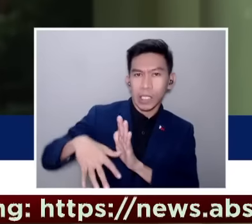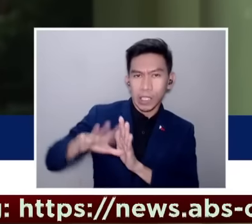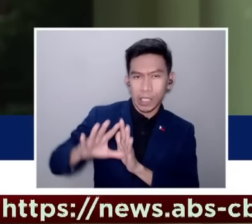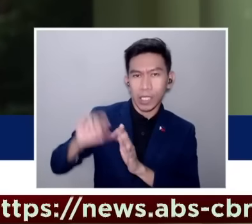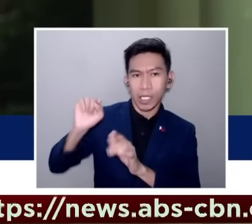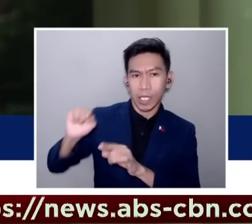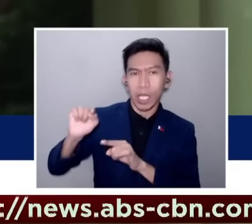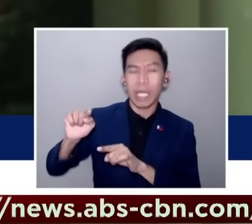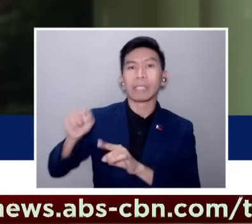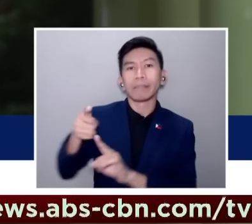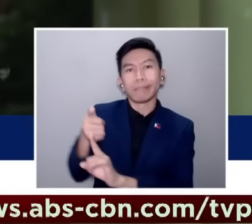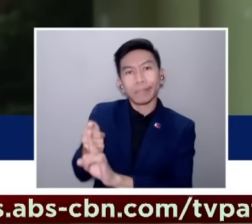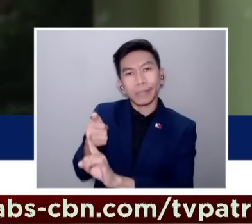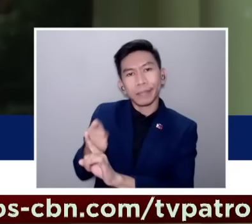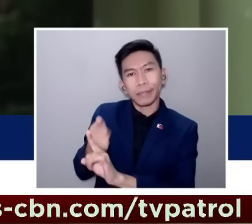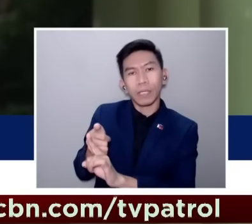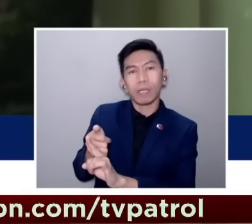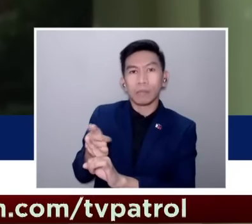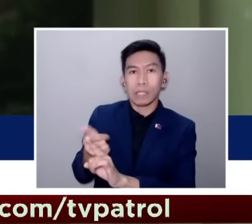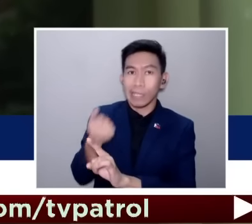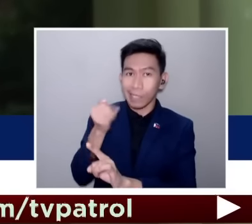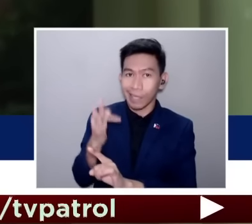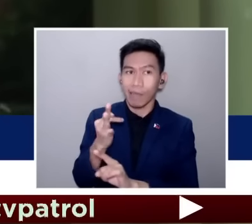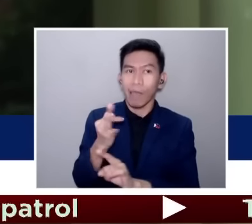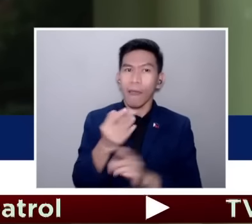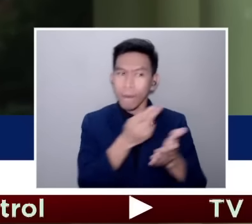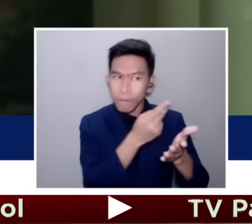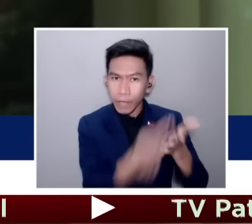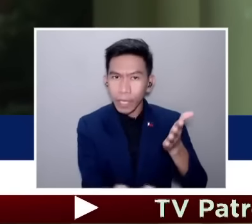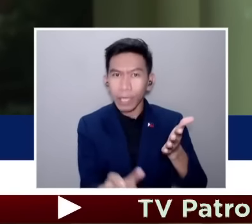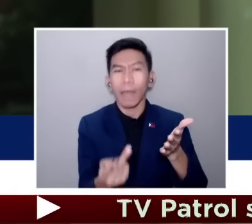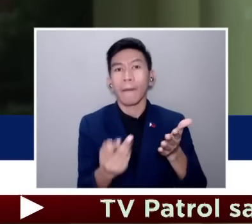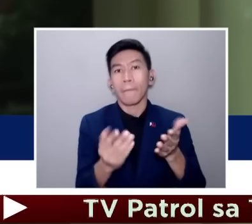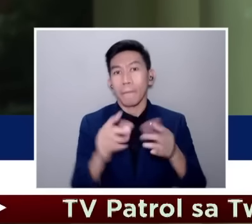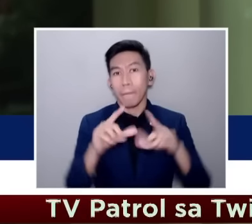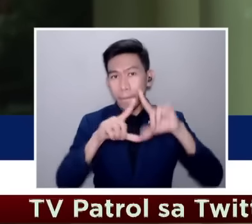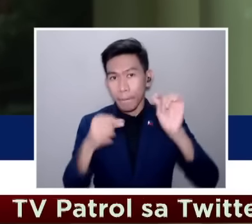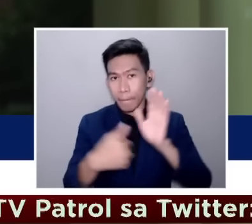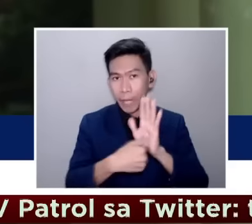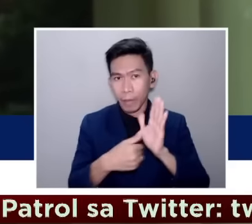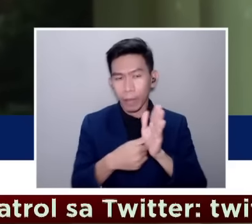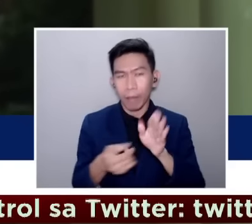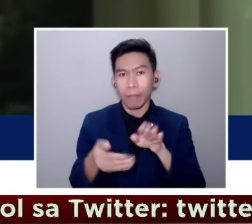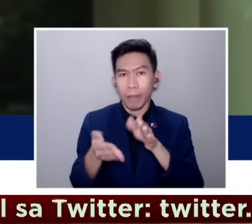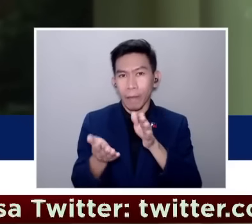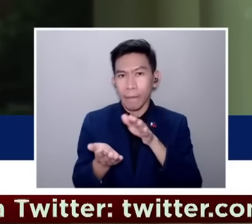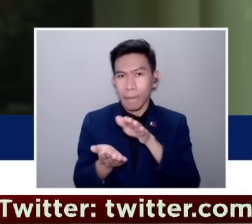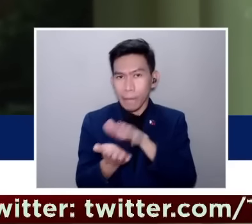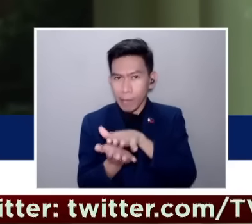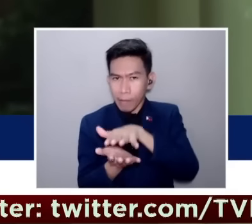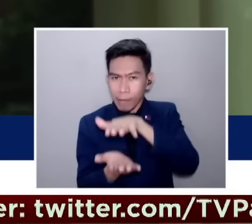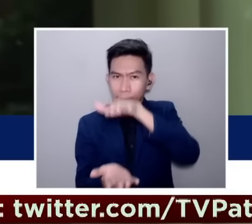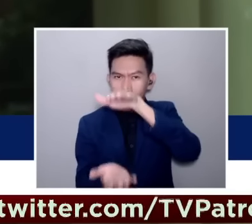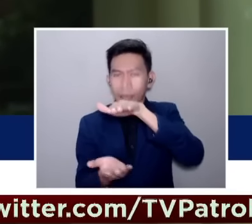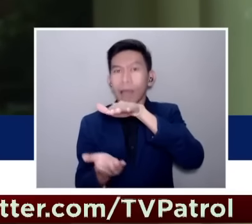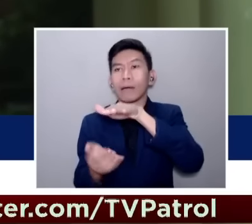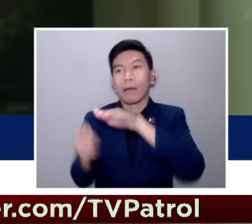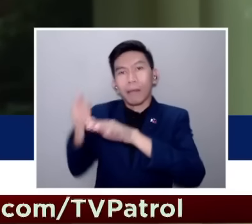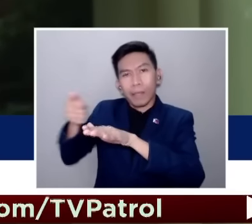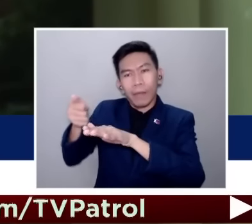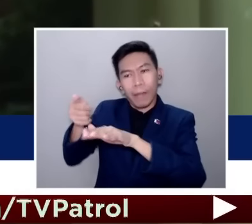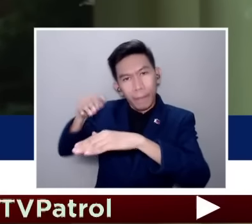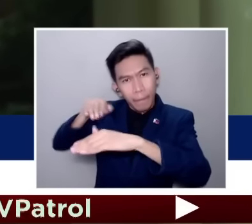feeding ng mga balota na naapektuhan ng aberya sa VCM. Oras na ito ay maayos. Pero yun nga, dahil parang may